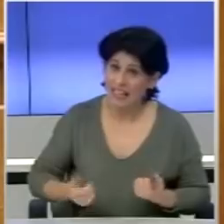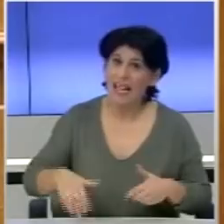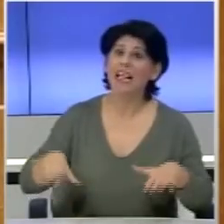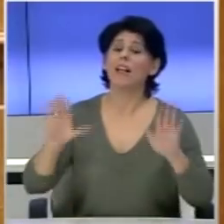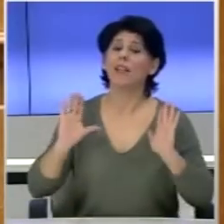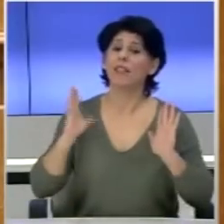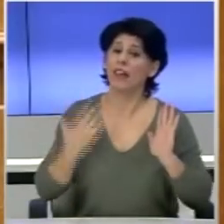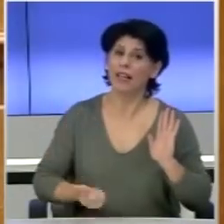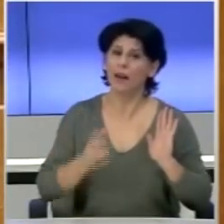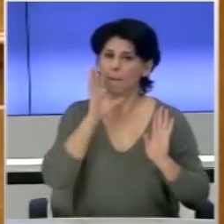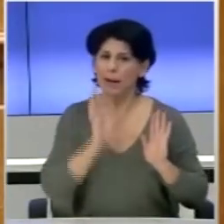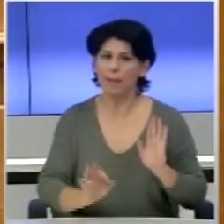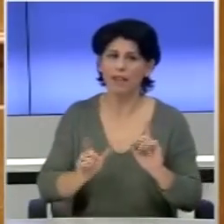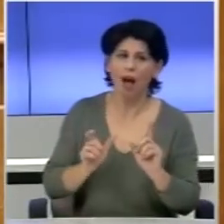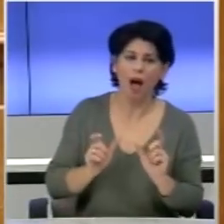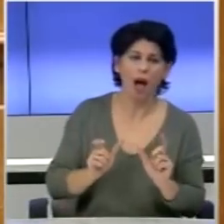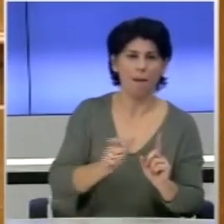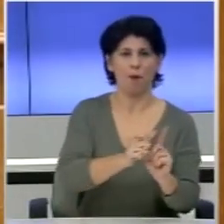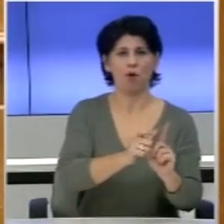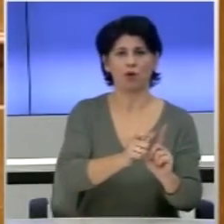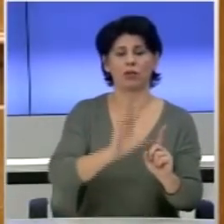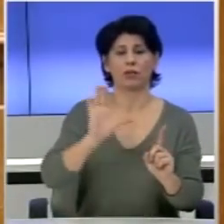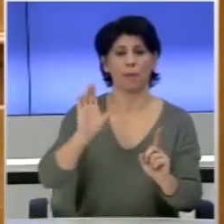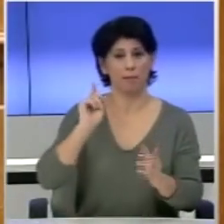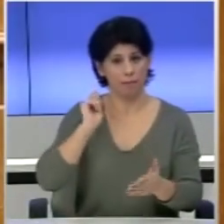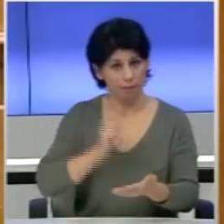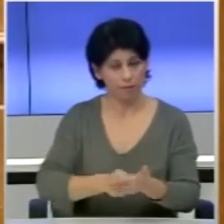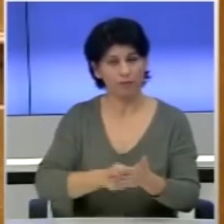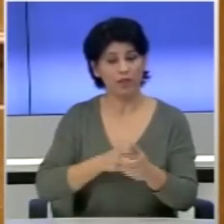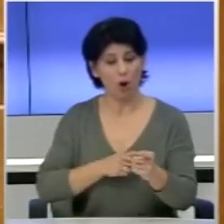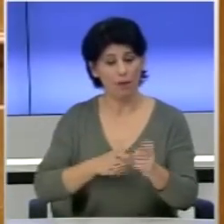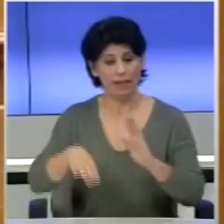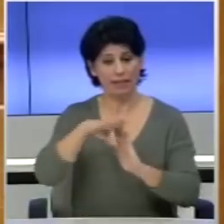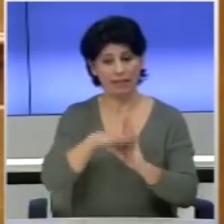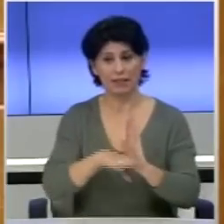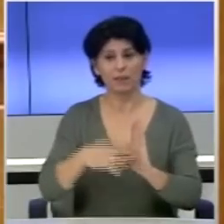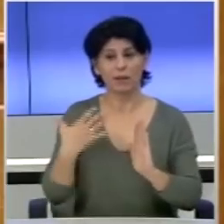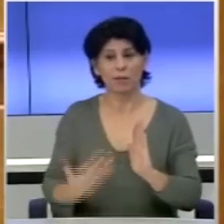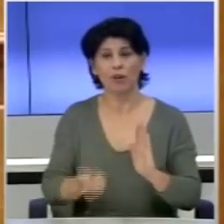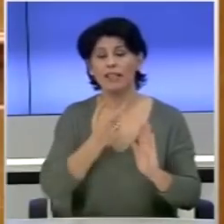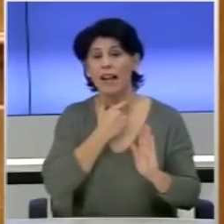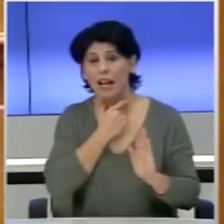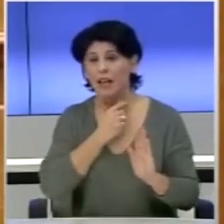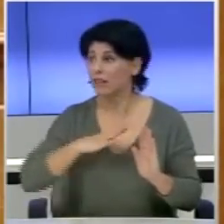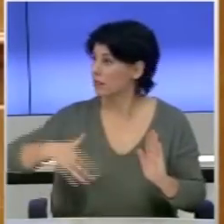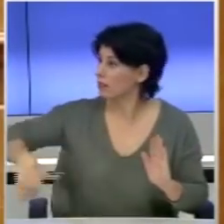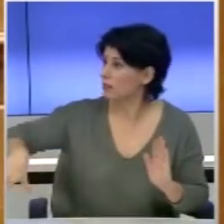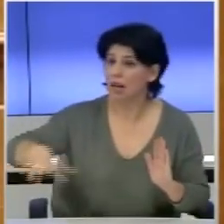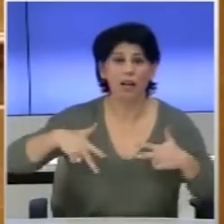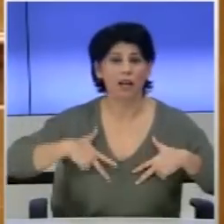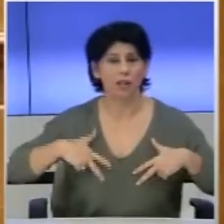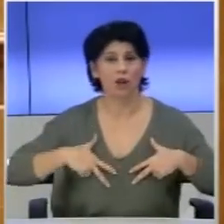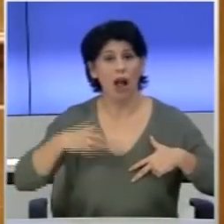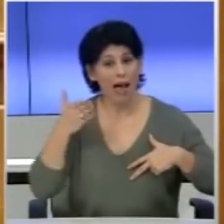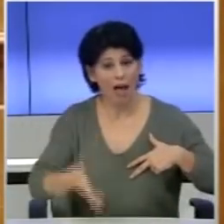είναι πραγματική απομόνωση να μην προμηθεύεσαι τα οπλικά συστήματα που έχεις ανάγκη σαν λαό, σαν χώρα,